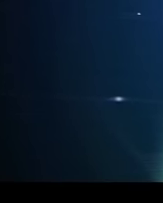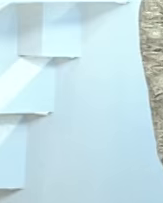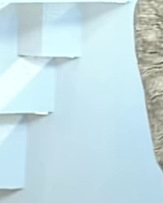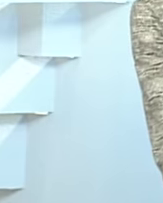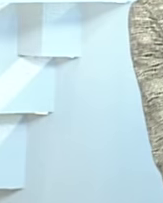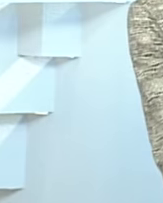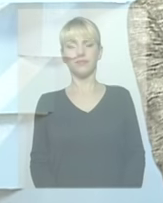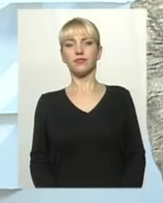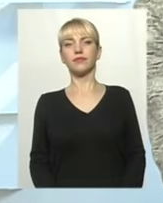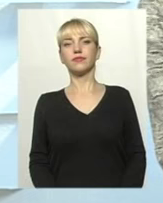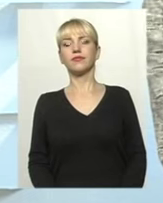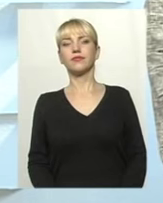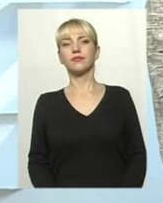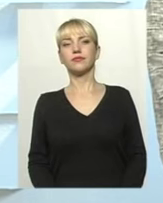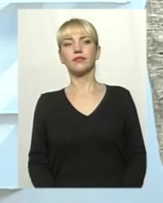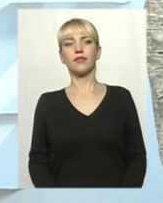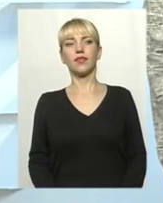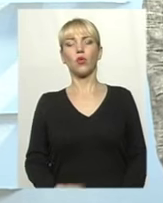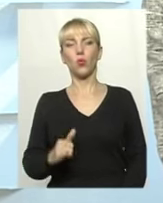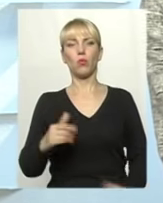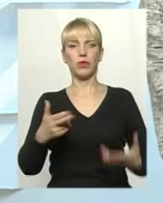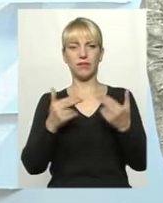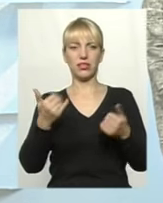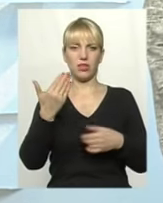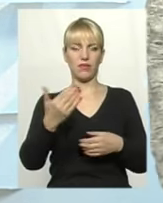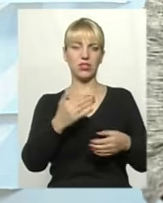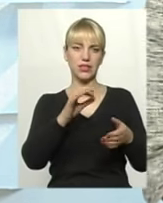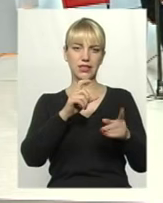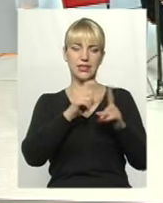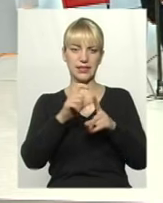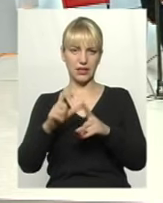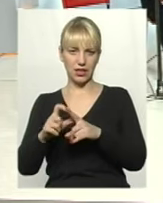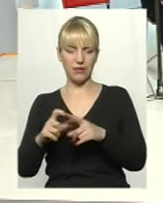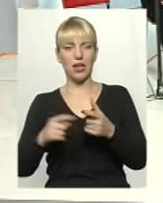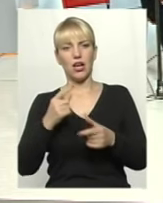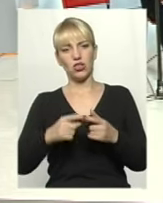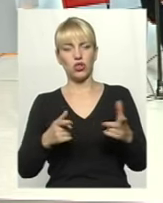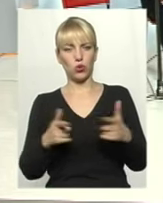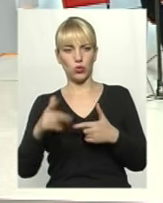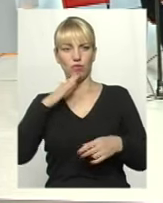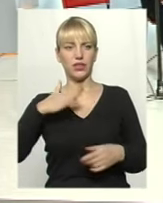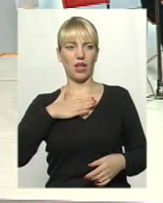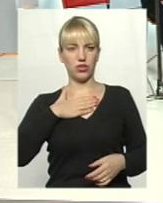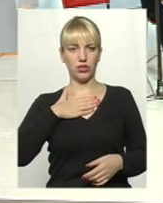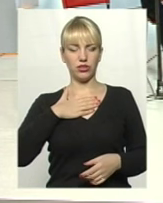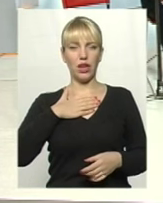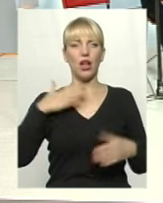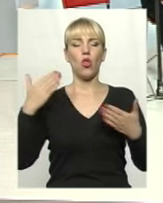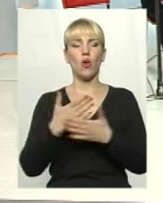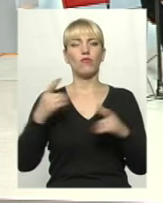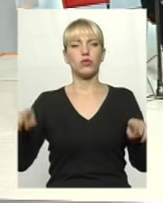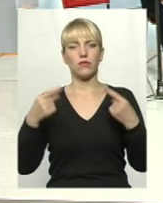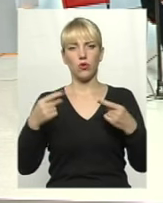Власне, Сергій Віталійович, в підтвердження ваших слів, так? А от чи готові наші